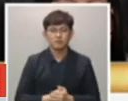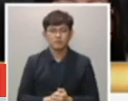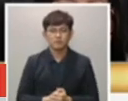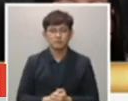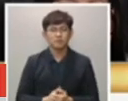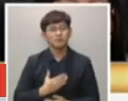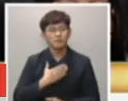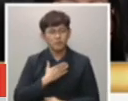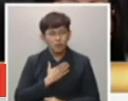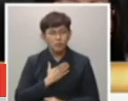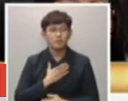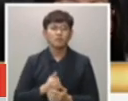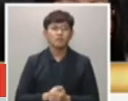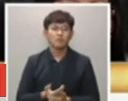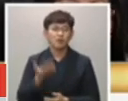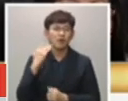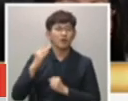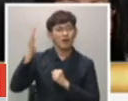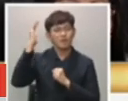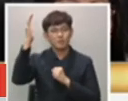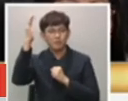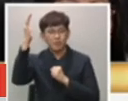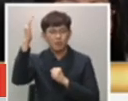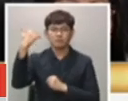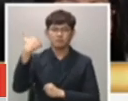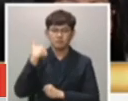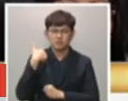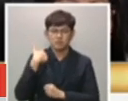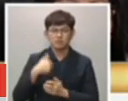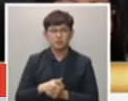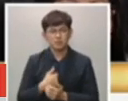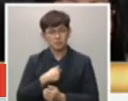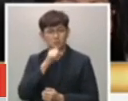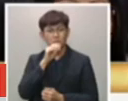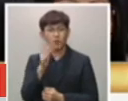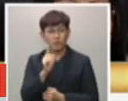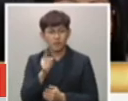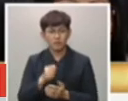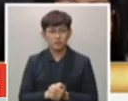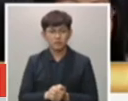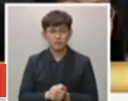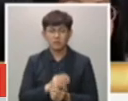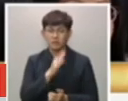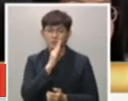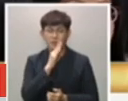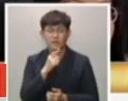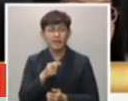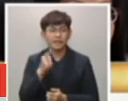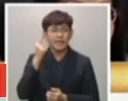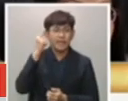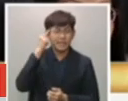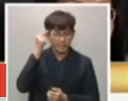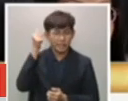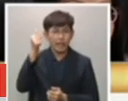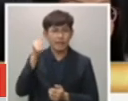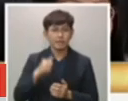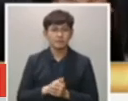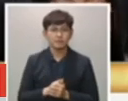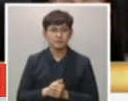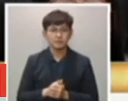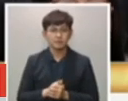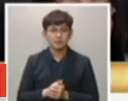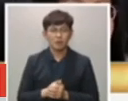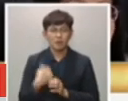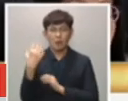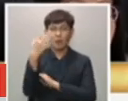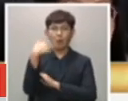ผมเป็นคนหนึ่งที่เคยอภิปรายครับท่านประธานผมบอกว่าถ้าท่านไม่ไร้เดียงสามากท่านก็กำลังหล